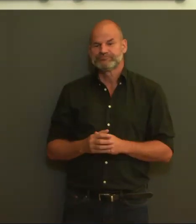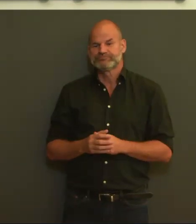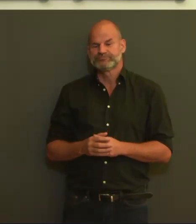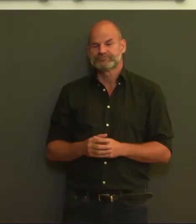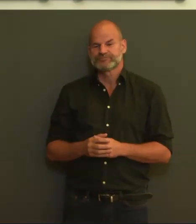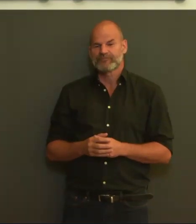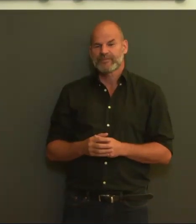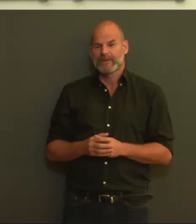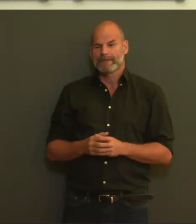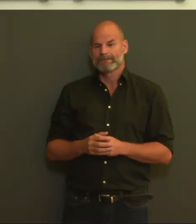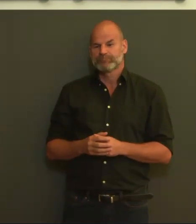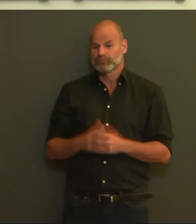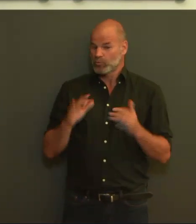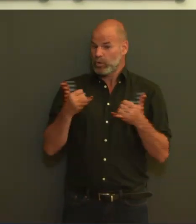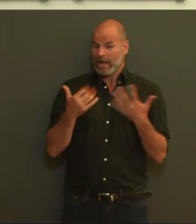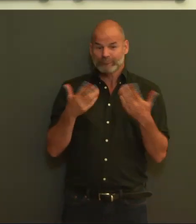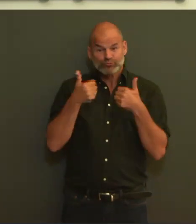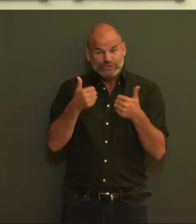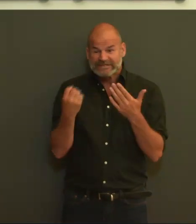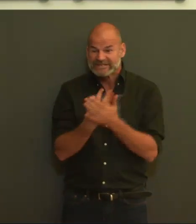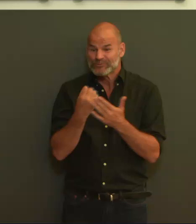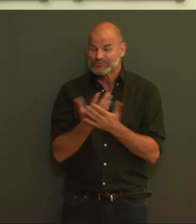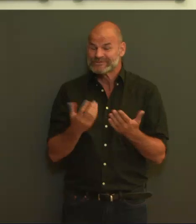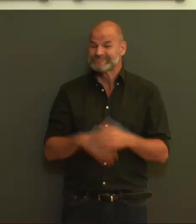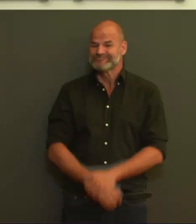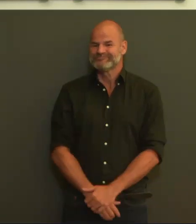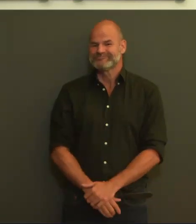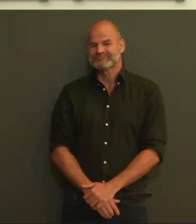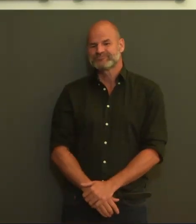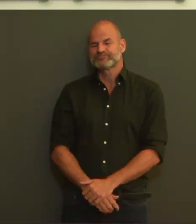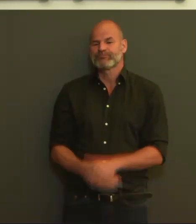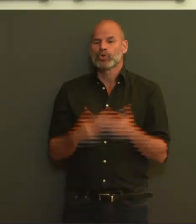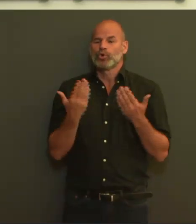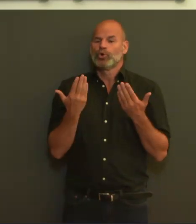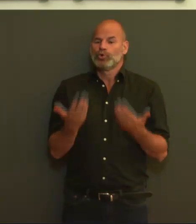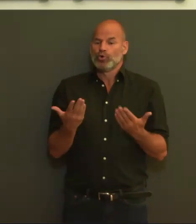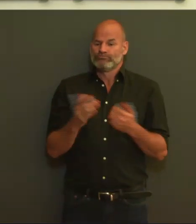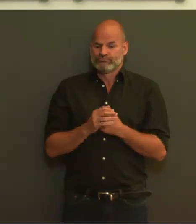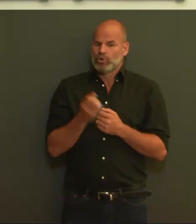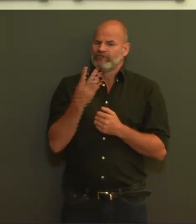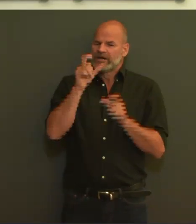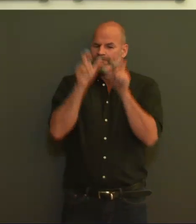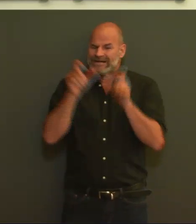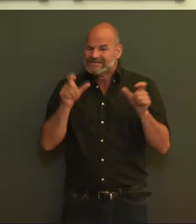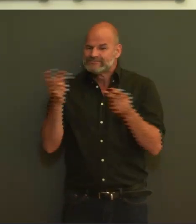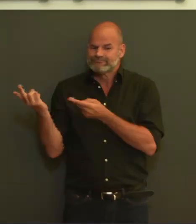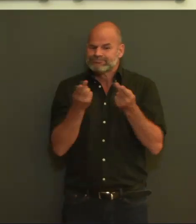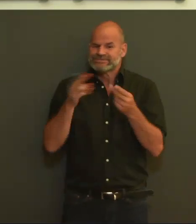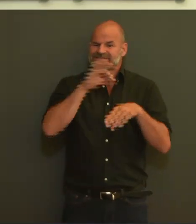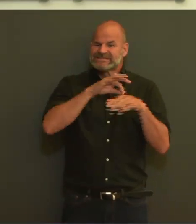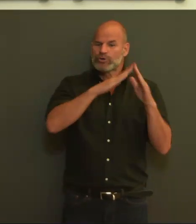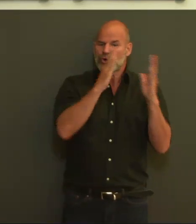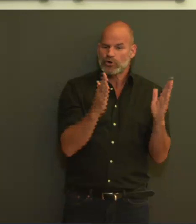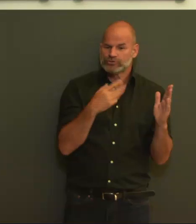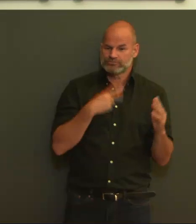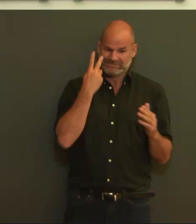Wat het aantal ziekenhuisopnames betreft, merken we nog steeds een gestage toename. Ondertussen